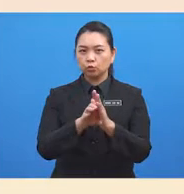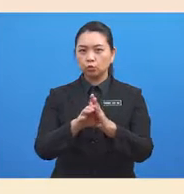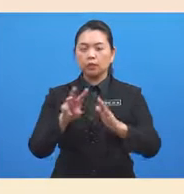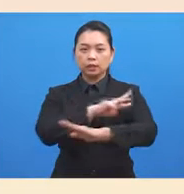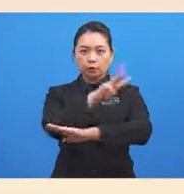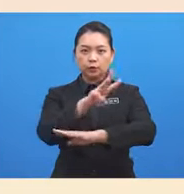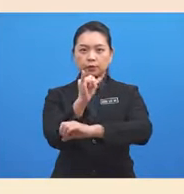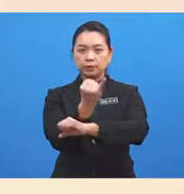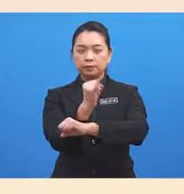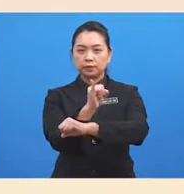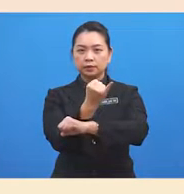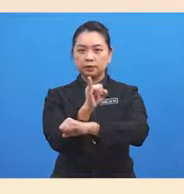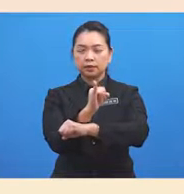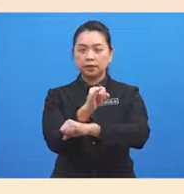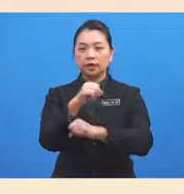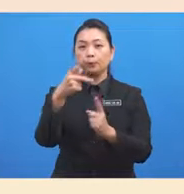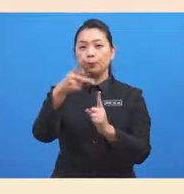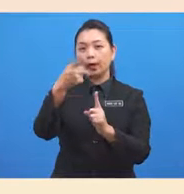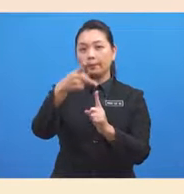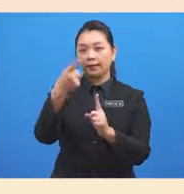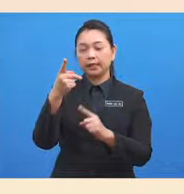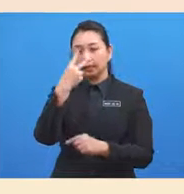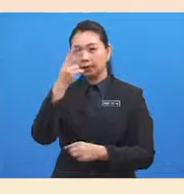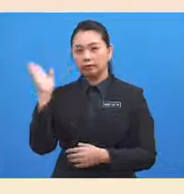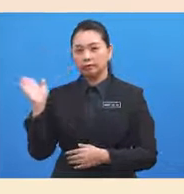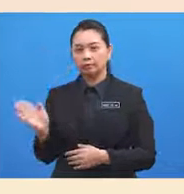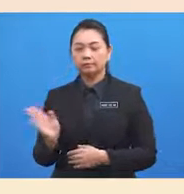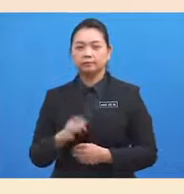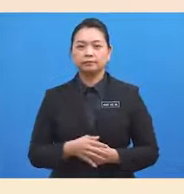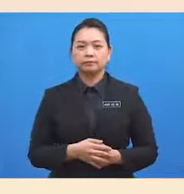di Batu Kawan, Pulau Pinang.